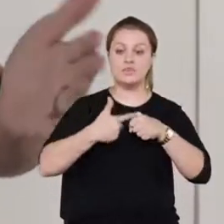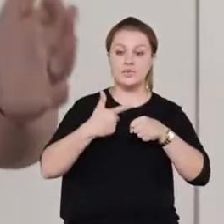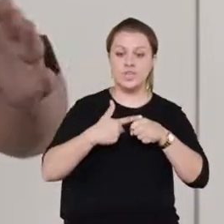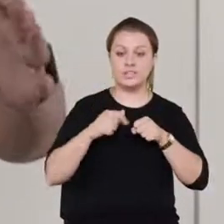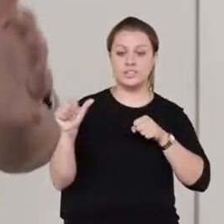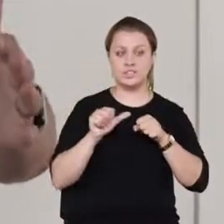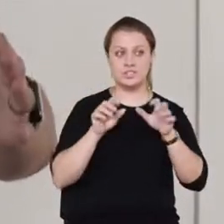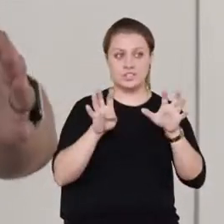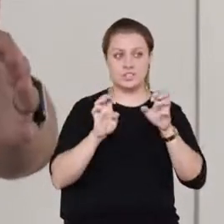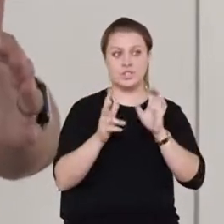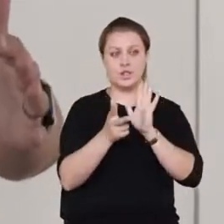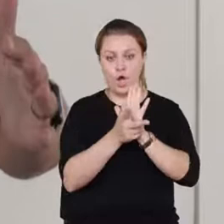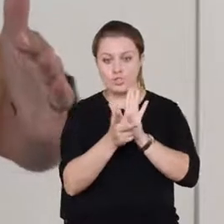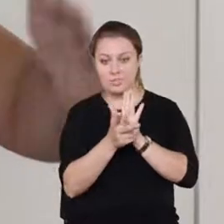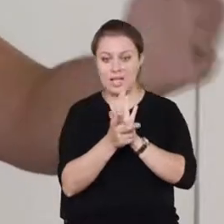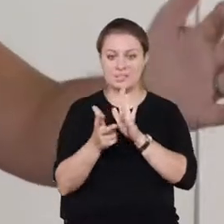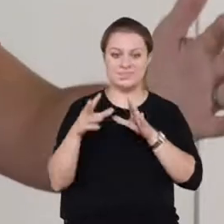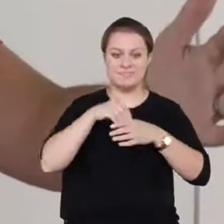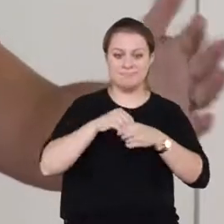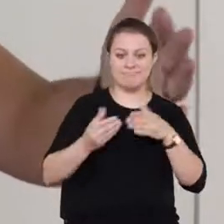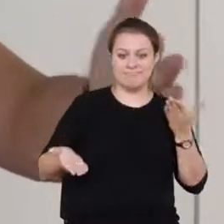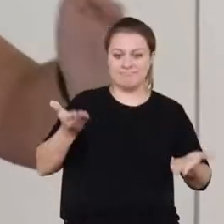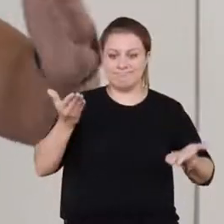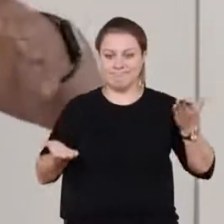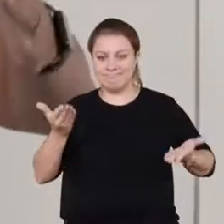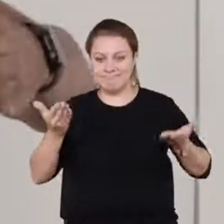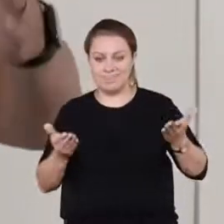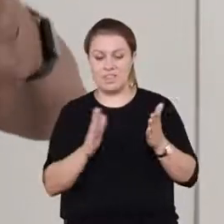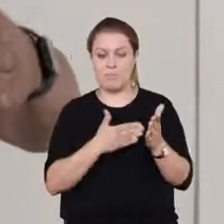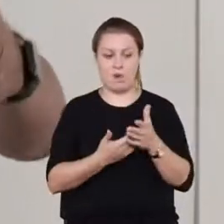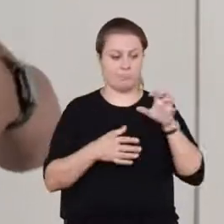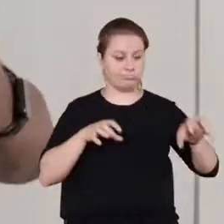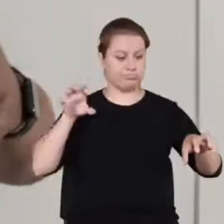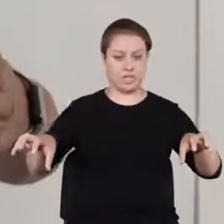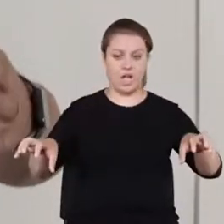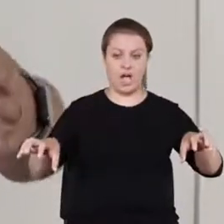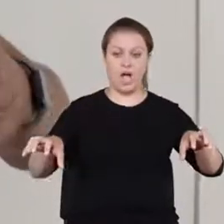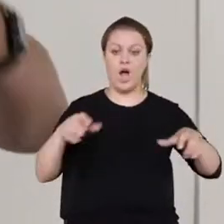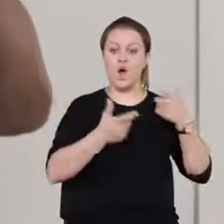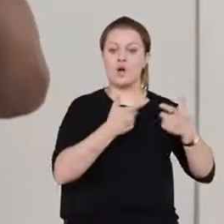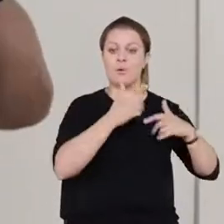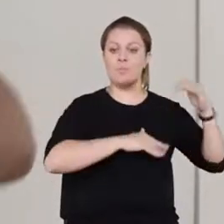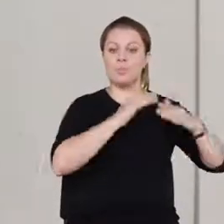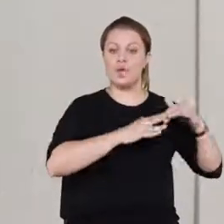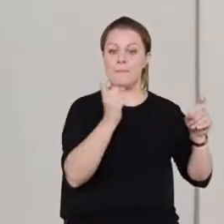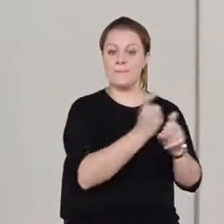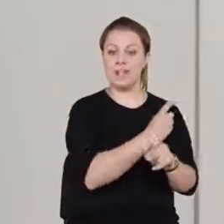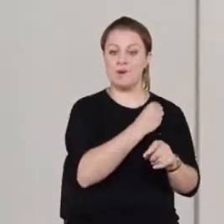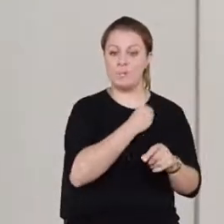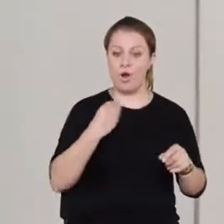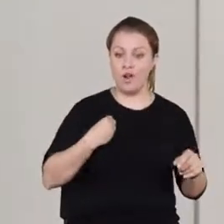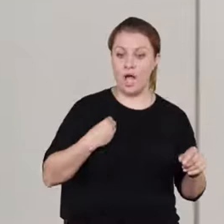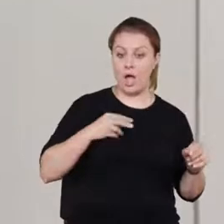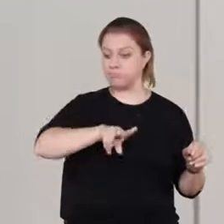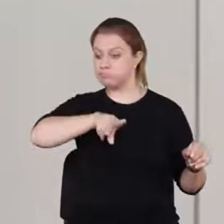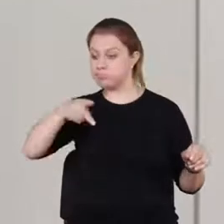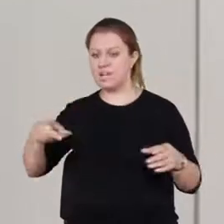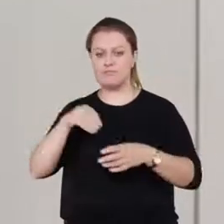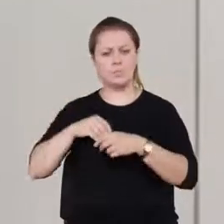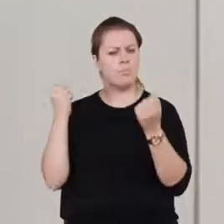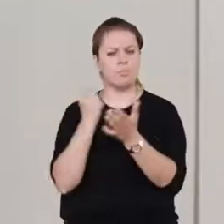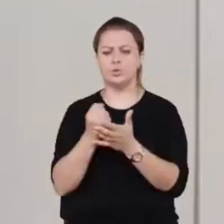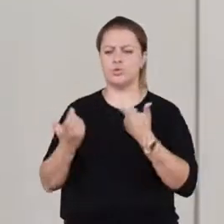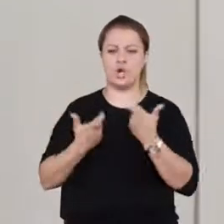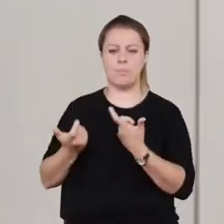1918, znajdowali się po przeciwnych stronach barykady. Tak? Znaczy jedni budowali państwo polskie, a drudzy uważali, że trzeba zrobić rewolucję razem z rewolucją